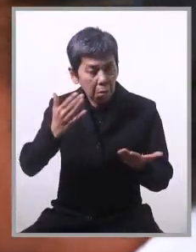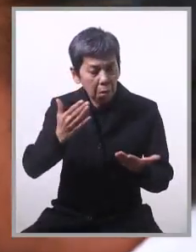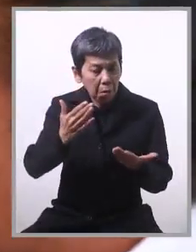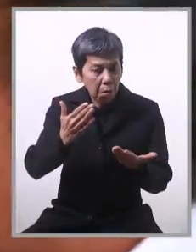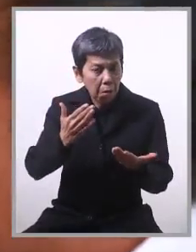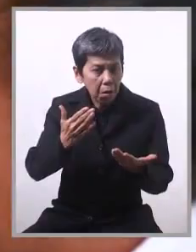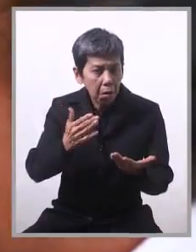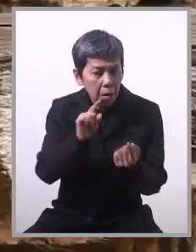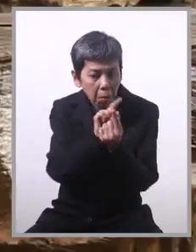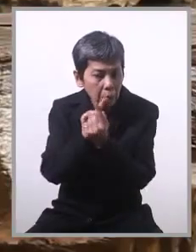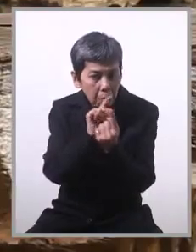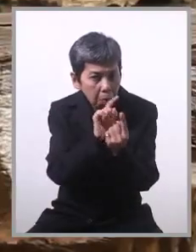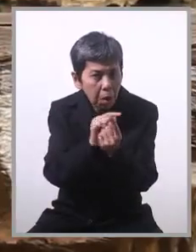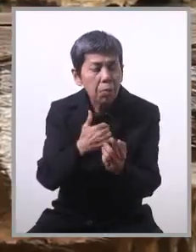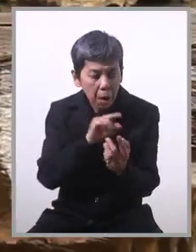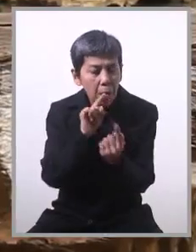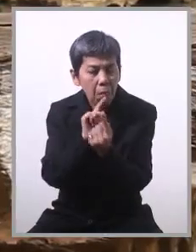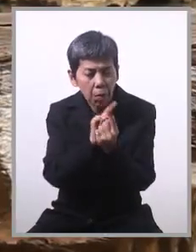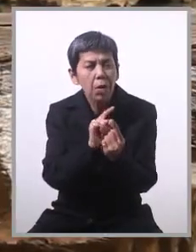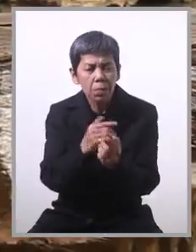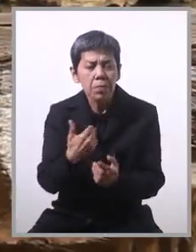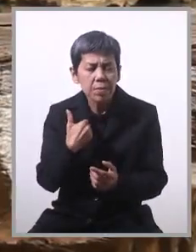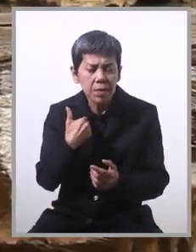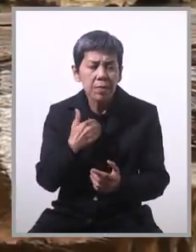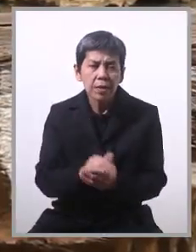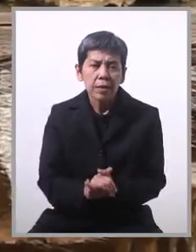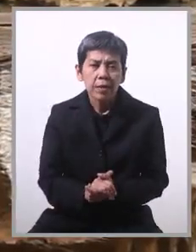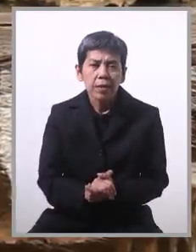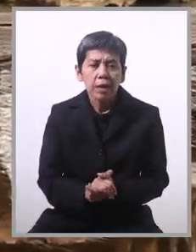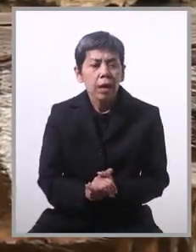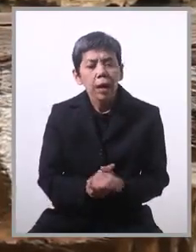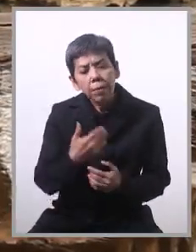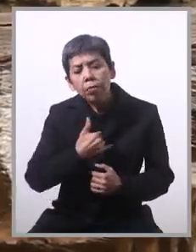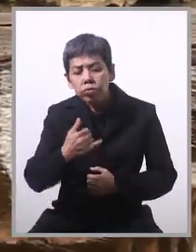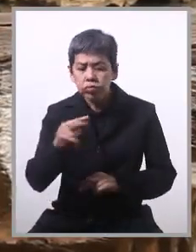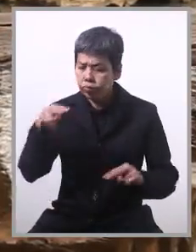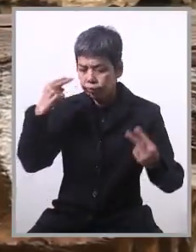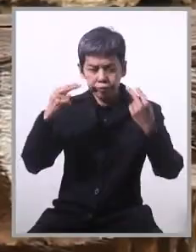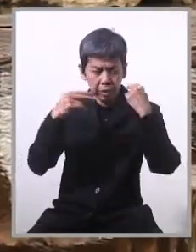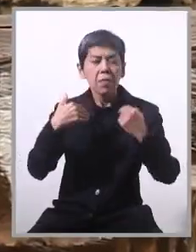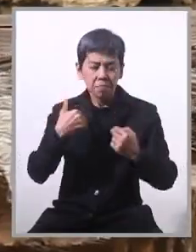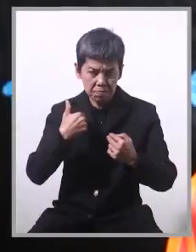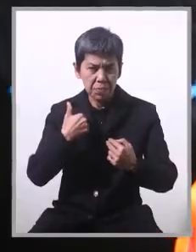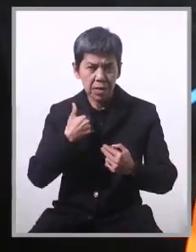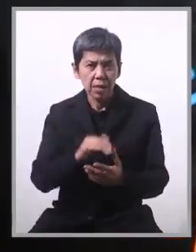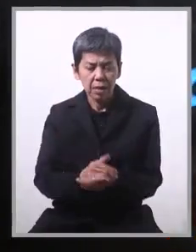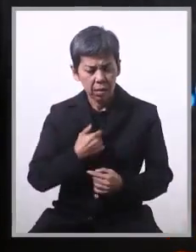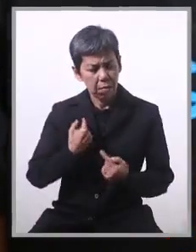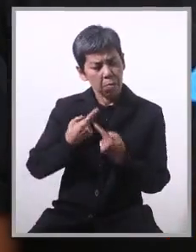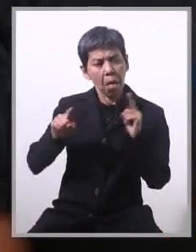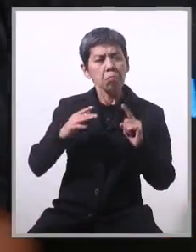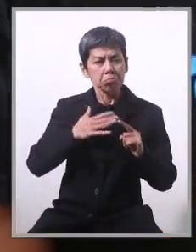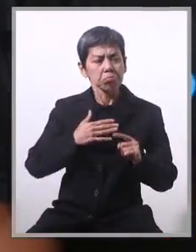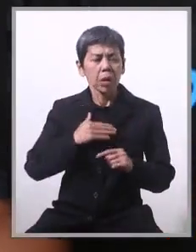นๆก็เจออย่างเงี้ยมาเรื่อย ๆก็มีบ้างออกไปเจอคนทั้งนั้นก็มีบ้างเพราะไปไหนมาไหนมันก็ต้องมีคนเห็นเพราะเราแปลกกว่าเข